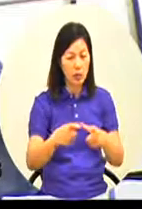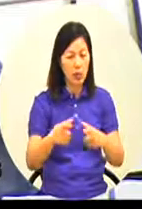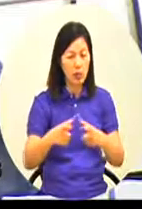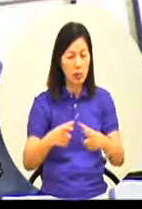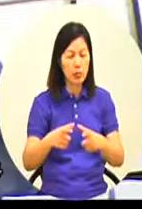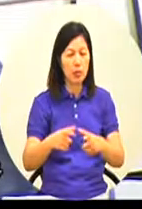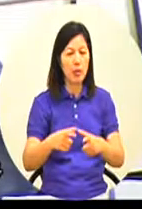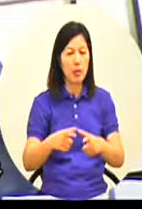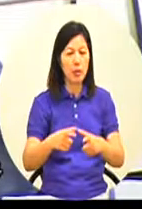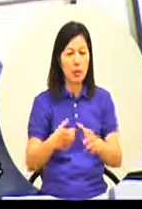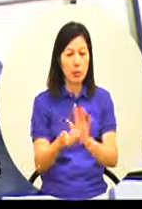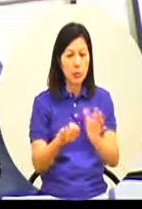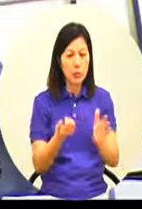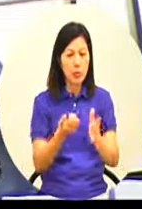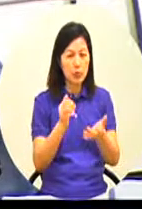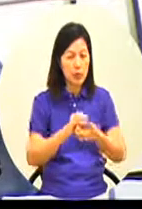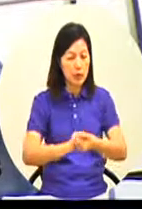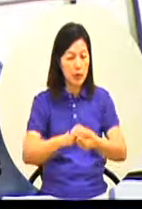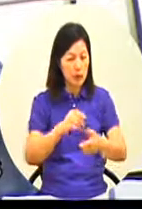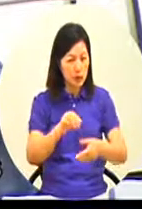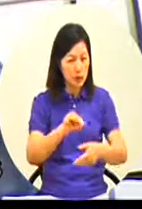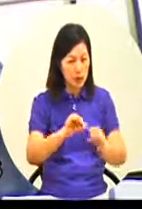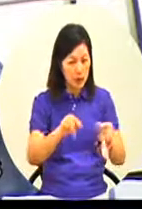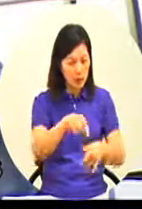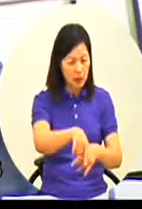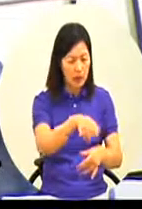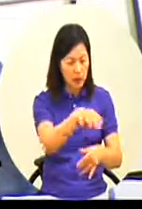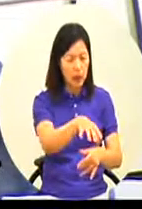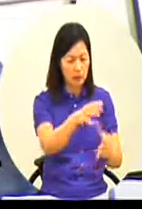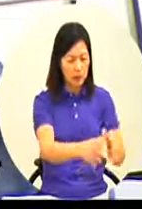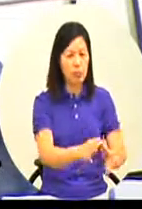里。那我想请问一下我们公务局这边哈，